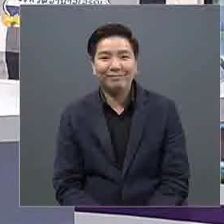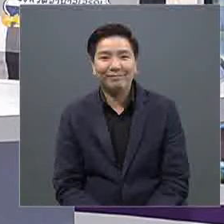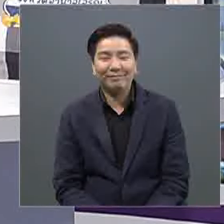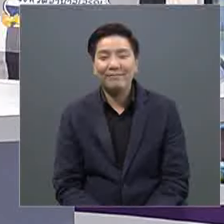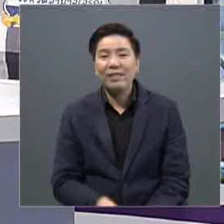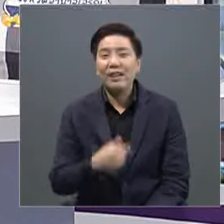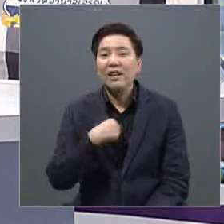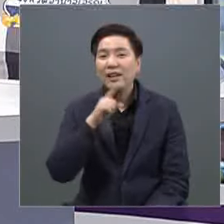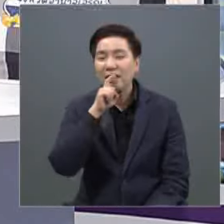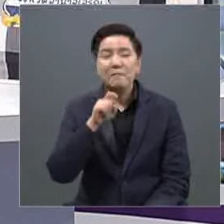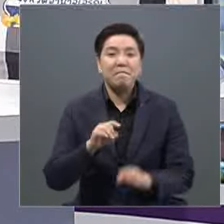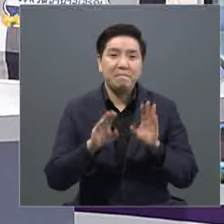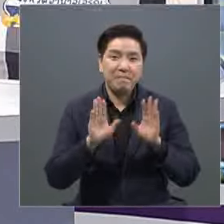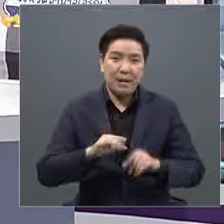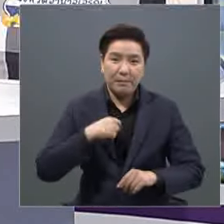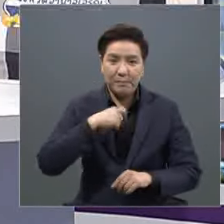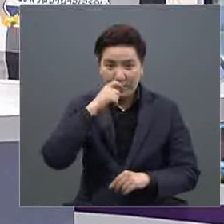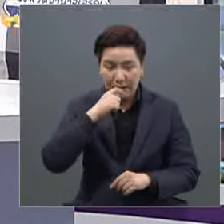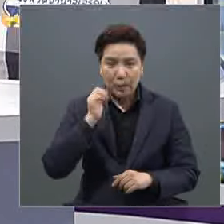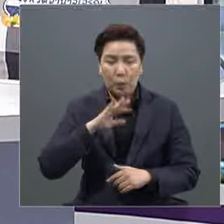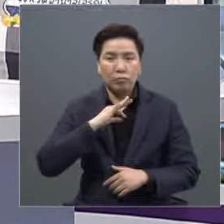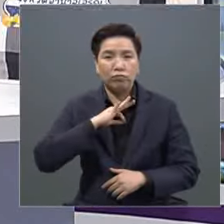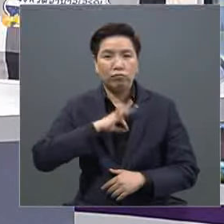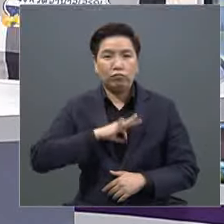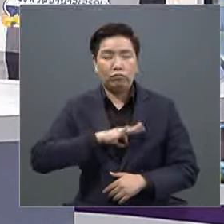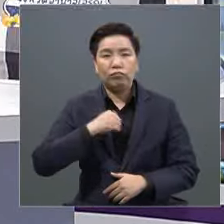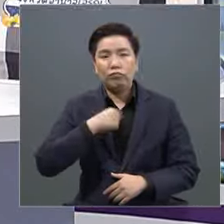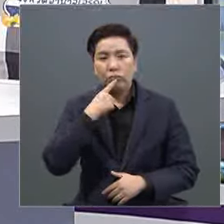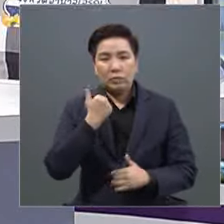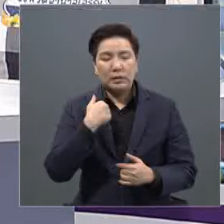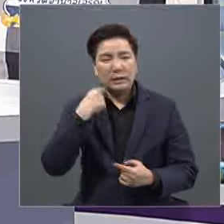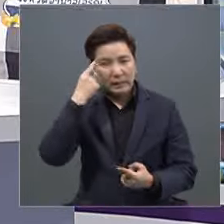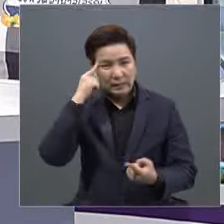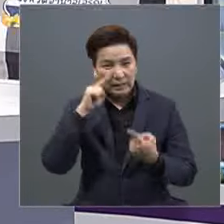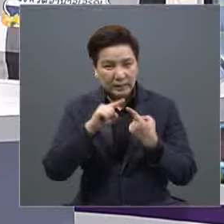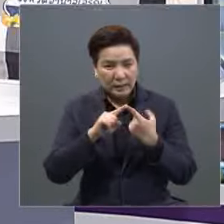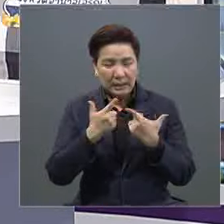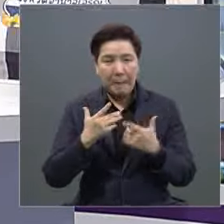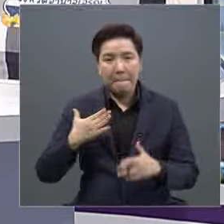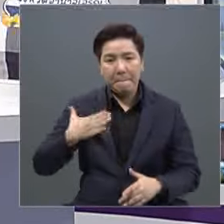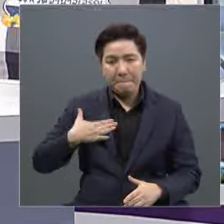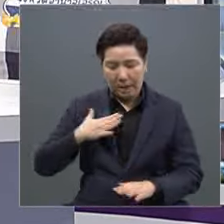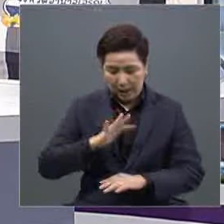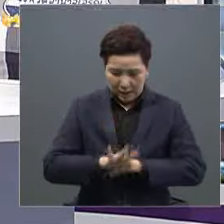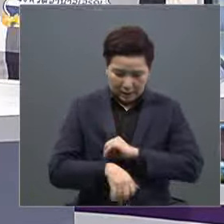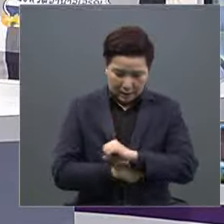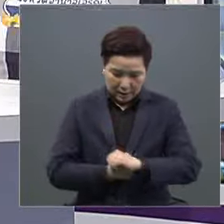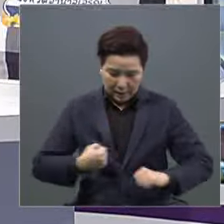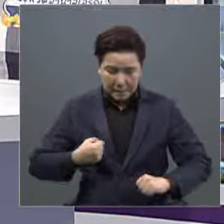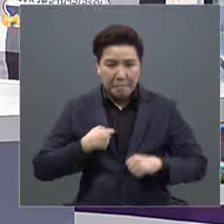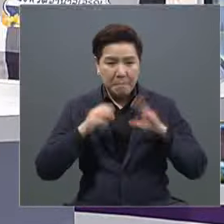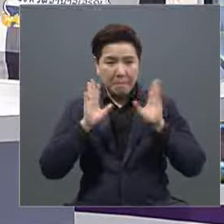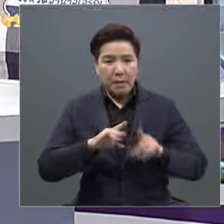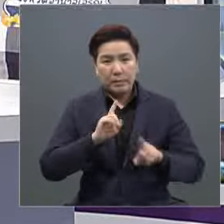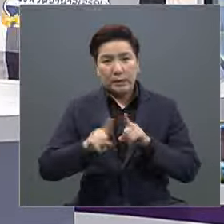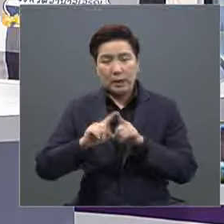และถ้าไปถามถึงอัตลักษณ์ความเป็นไทยคำตอบที่อยู่ในใจใครหลายคนในช่วงนี้คงหนีไม่พ้นเรื่องของผ้าขาวม้าผ้าทอพื้นบ้านสารพัดประโยชน์